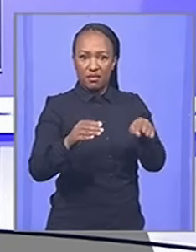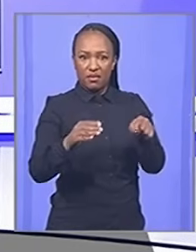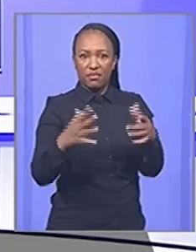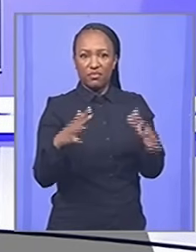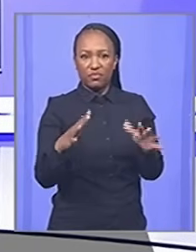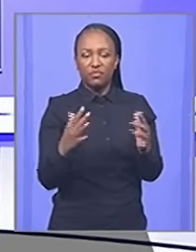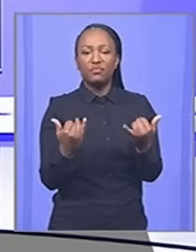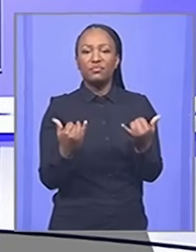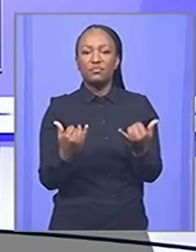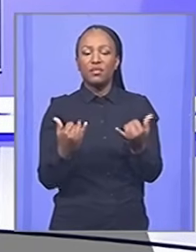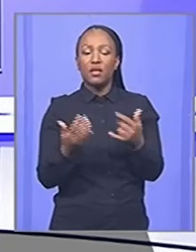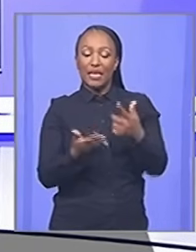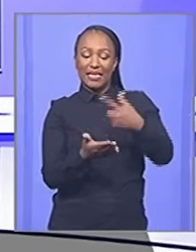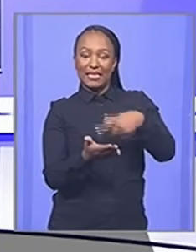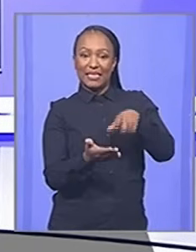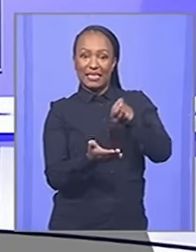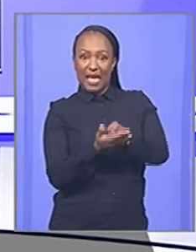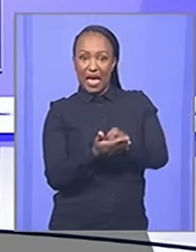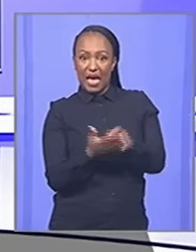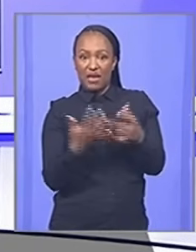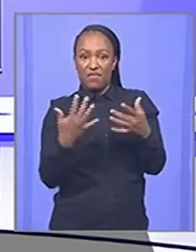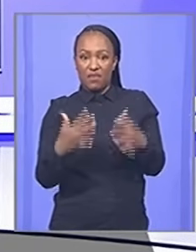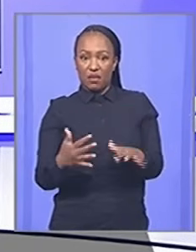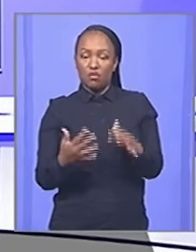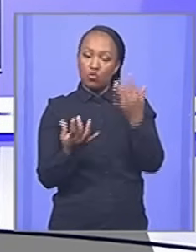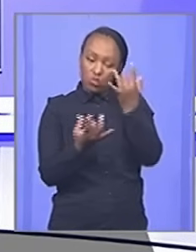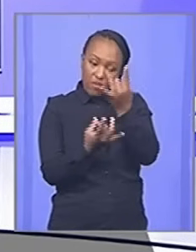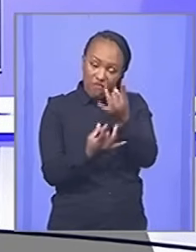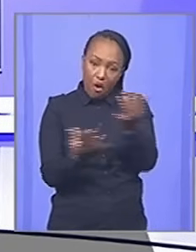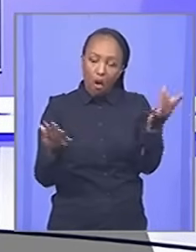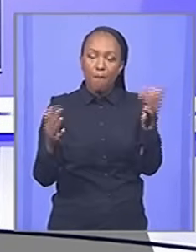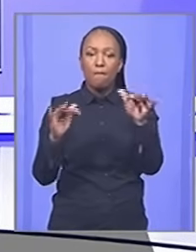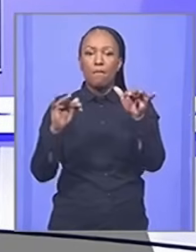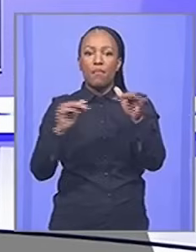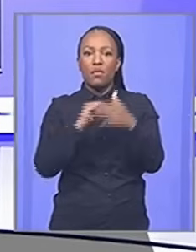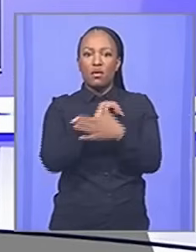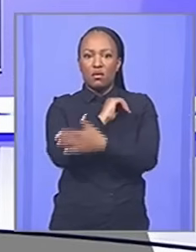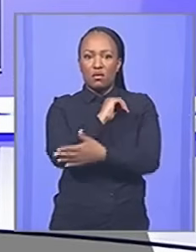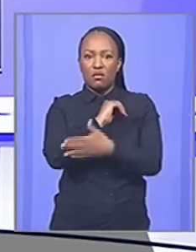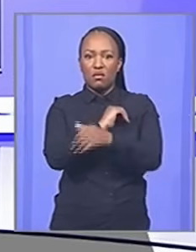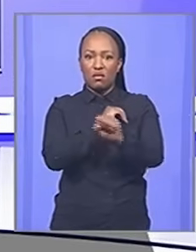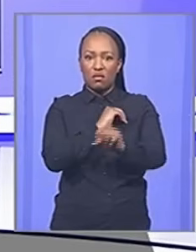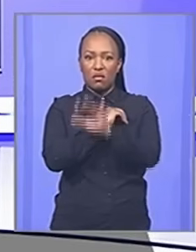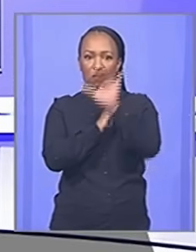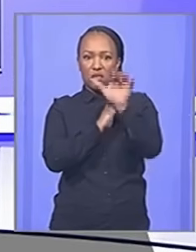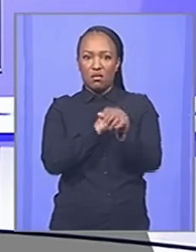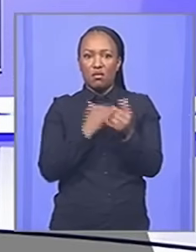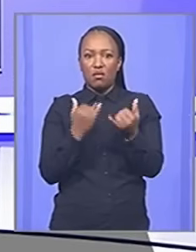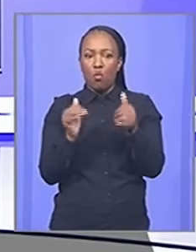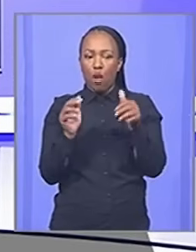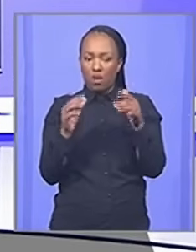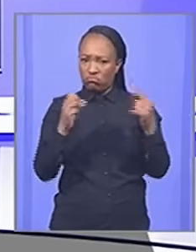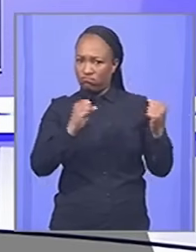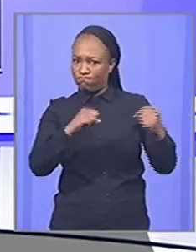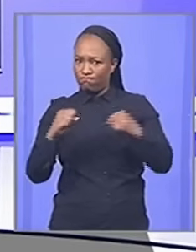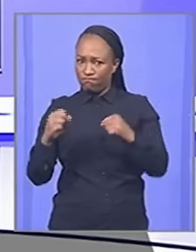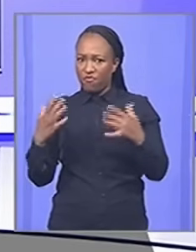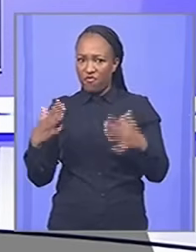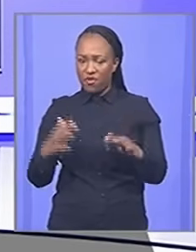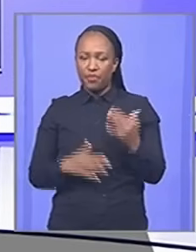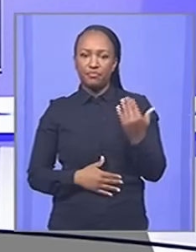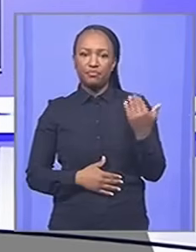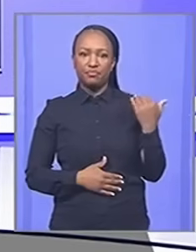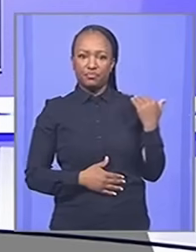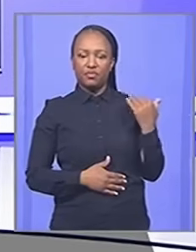ge se na go saenela kwano ye e tla tsebiša setšhaba ditaba di le bjalo ka ditaba tša kwano yeo. Pijana mokgatlo o